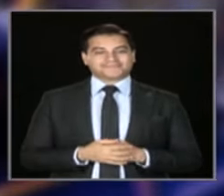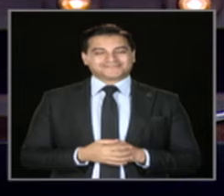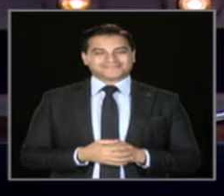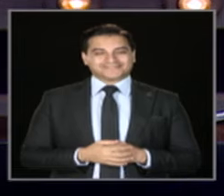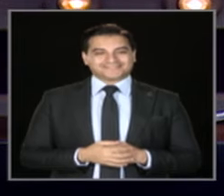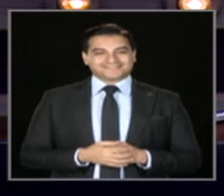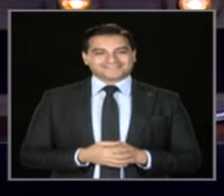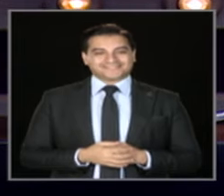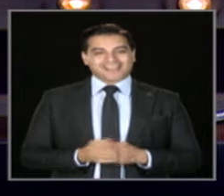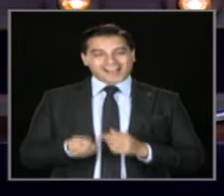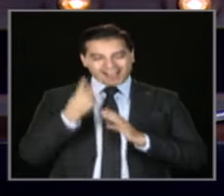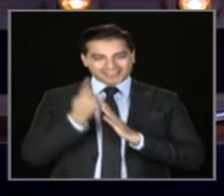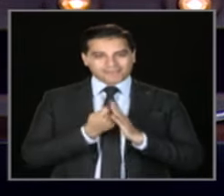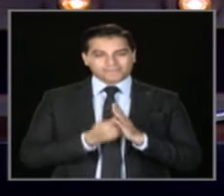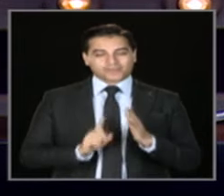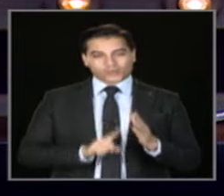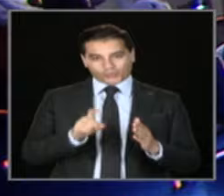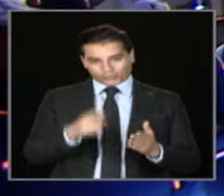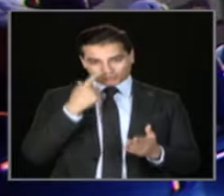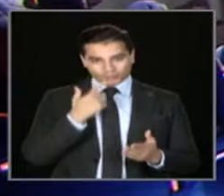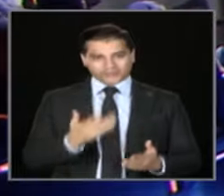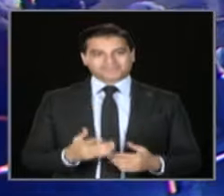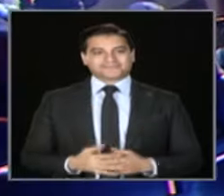نق ادب والسؤال